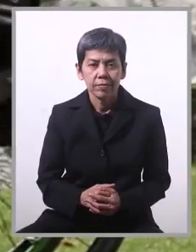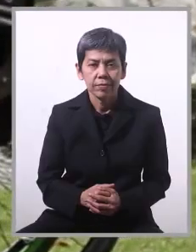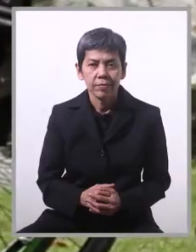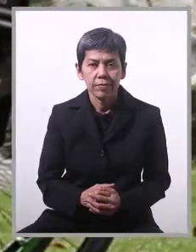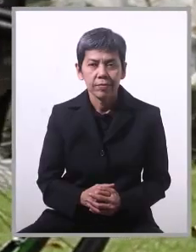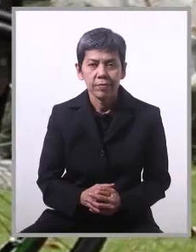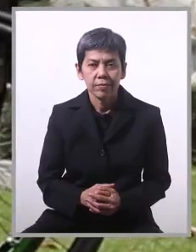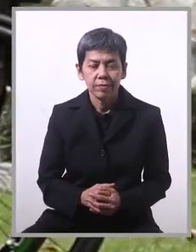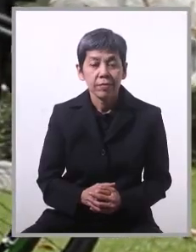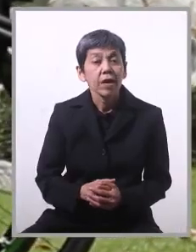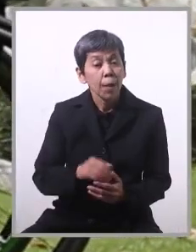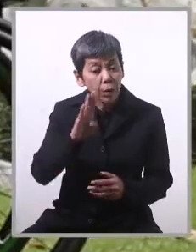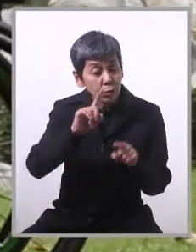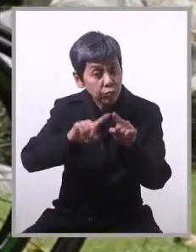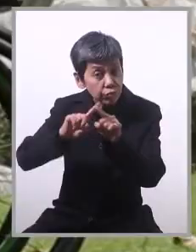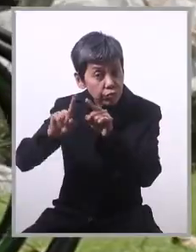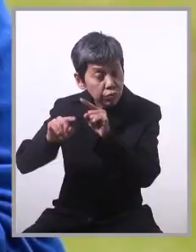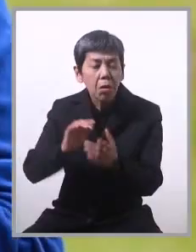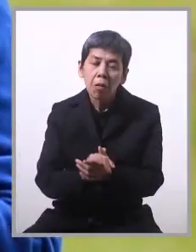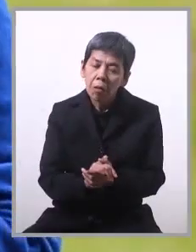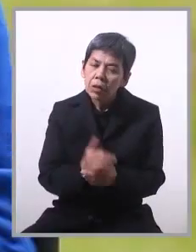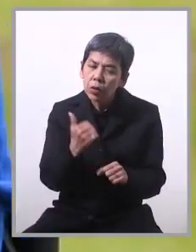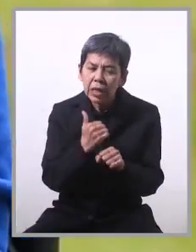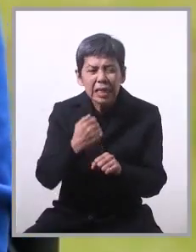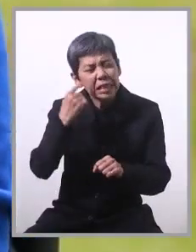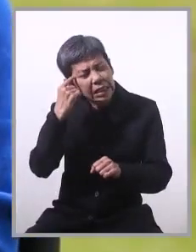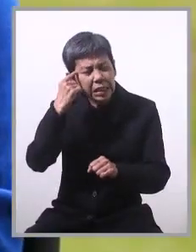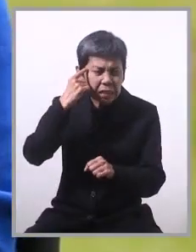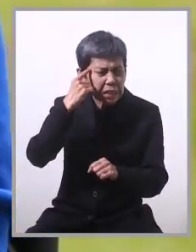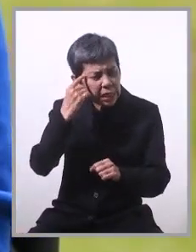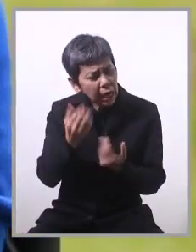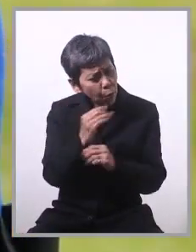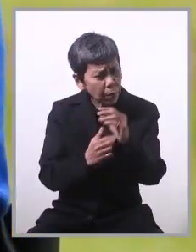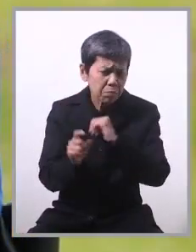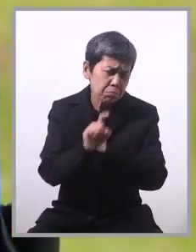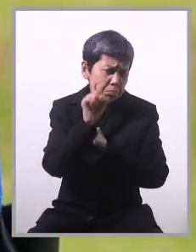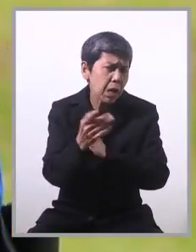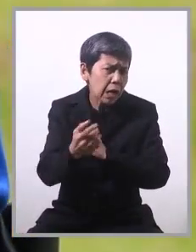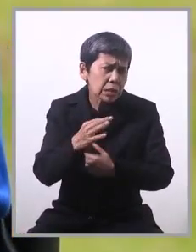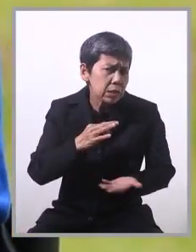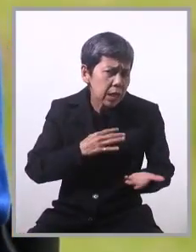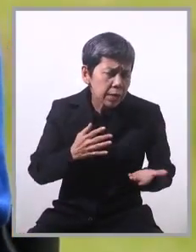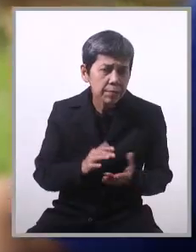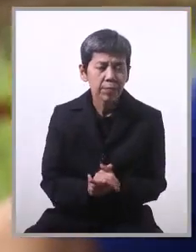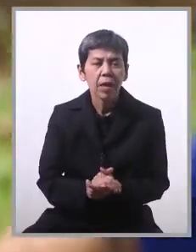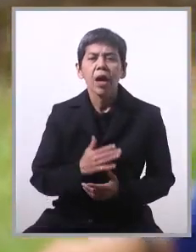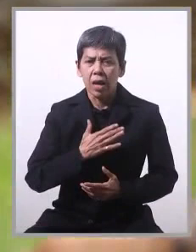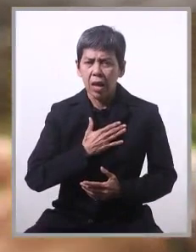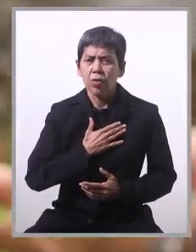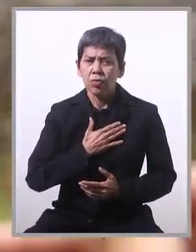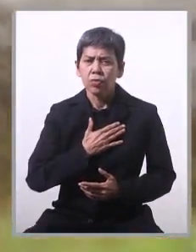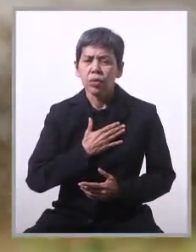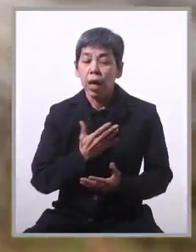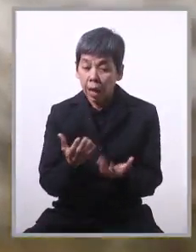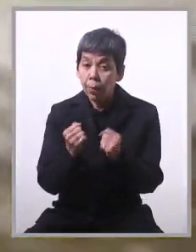แล้วในส่วนของสถานประกอบการอื่นถ้าเขากำลังช่างใจอยู่ว่าอยากจะรับคุณพิการเข้ามาทำงานที่หน่อยแนะนำยังไงบ้างคะ ก็ถ้